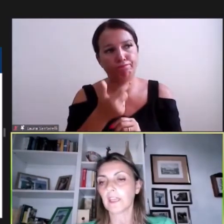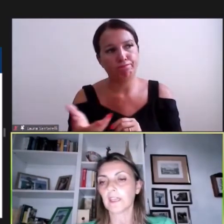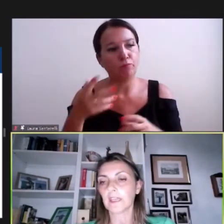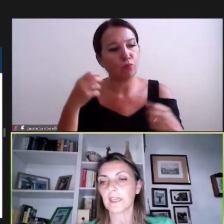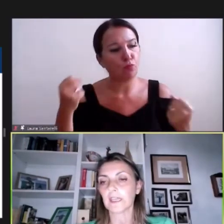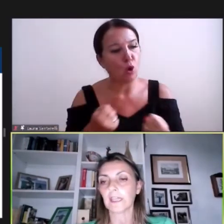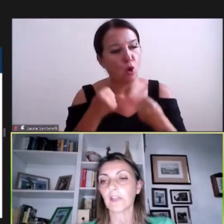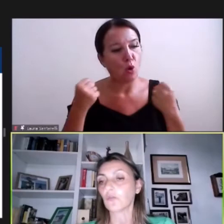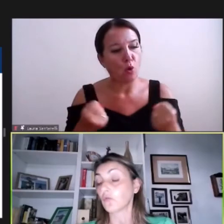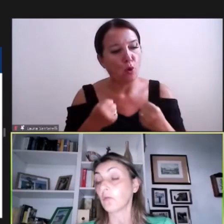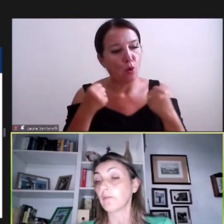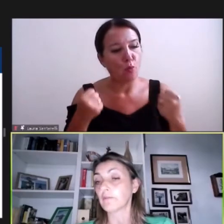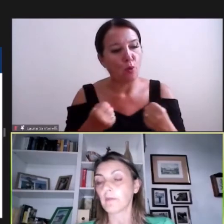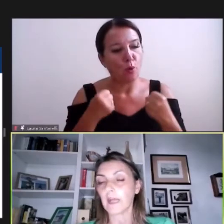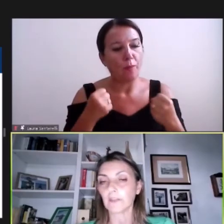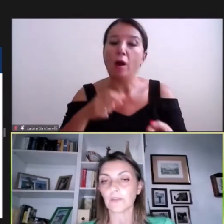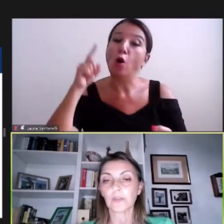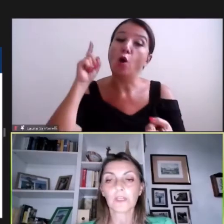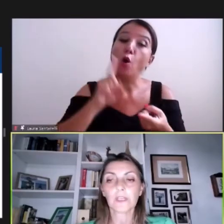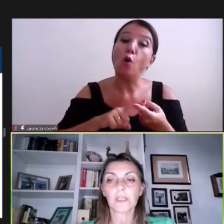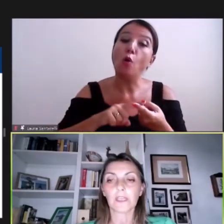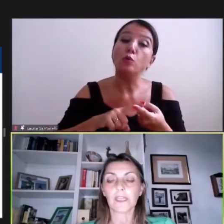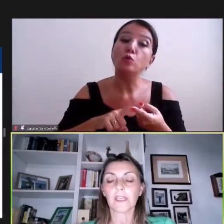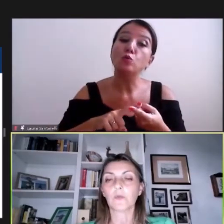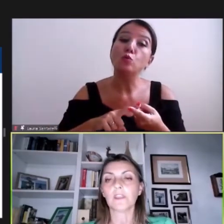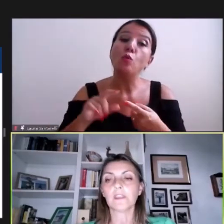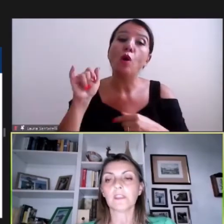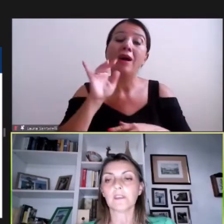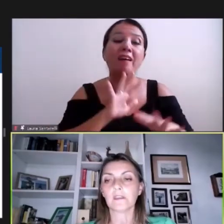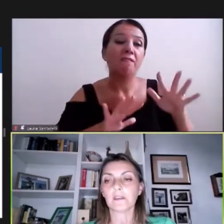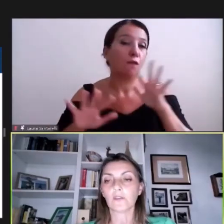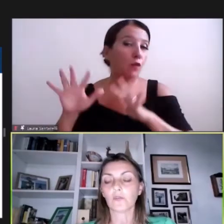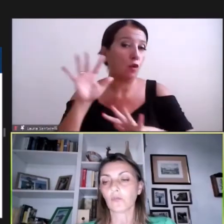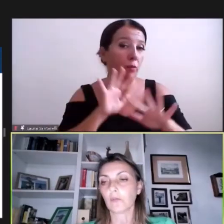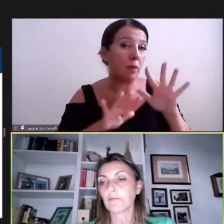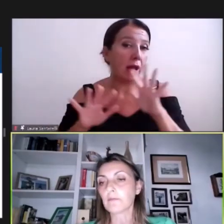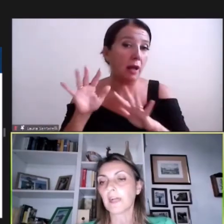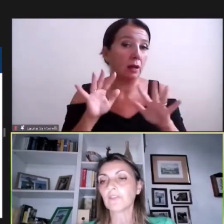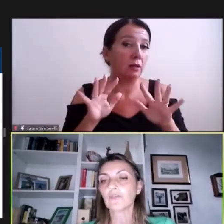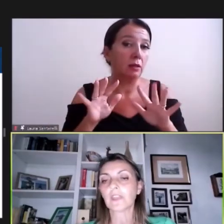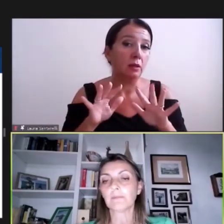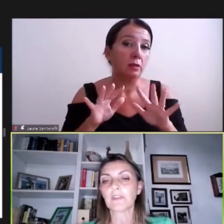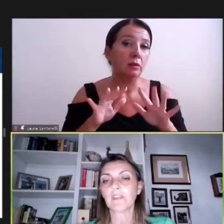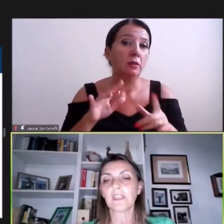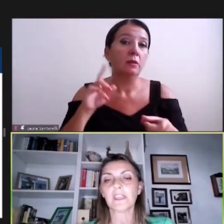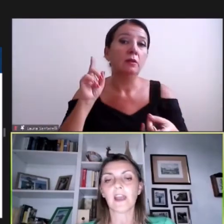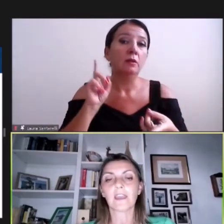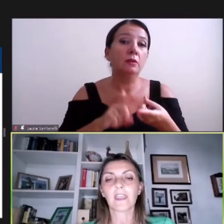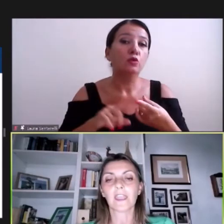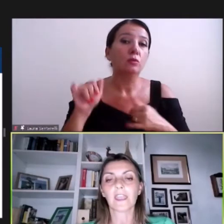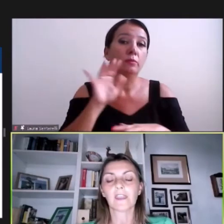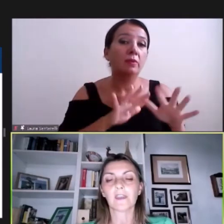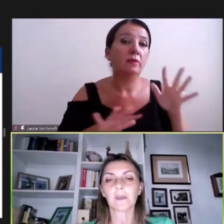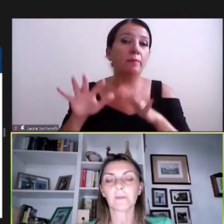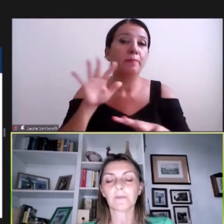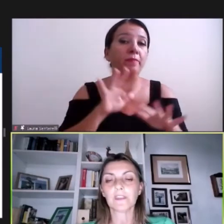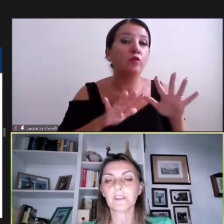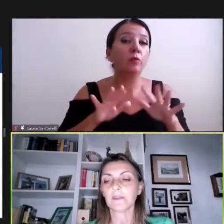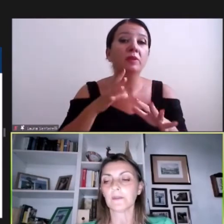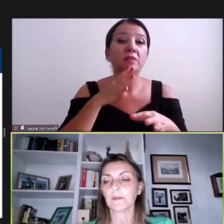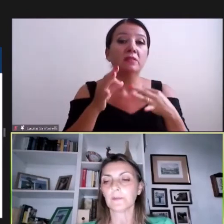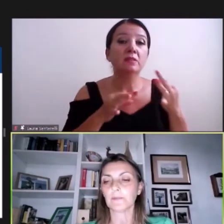promuovere il consumo informato e quindi consumo informato che prevede anche